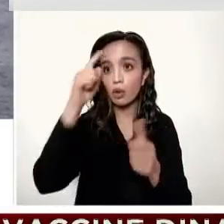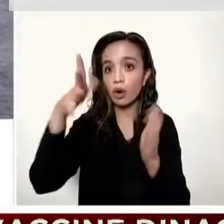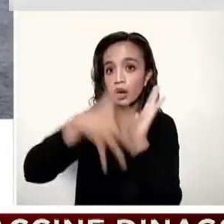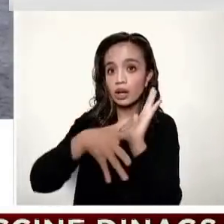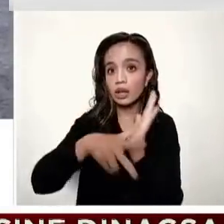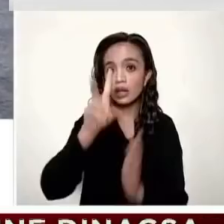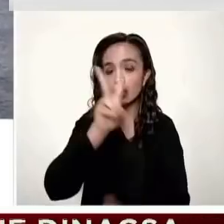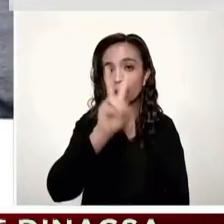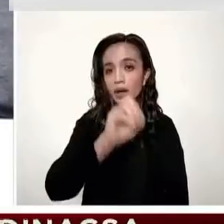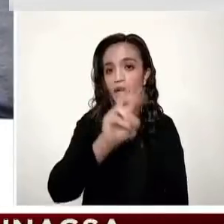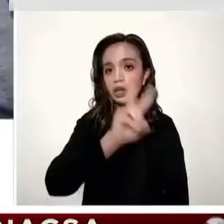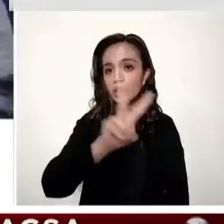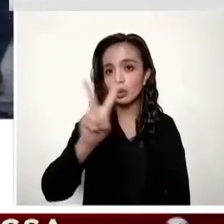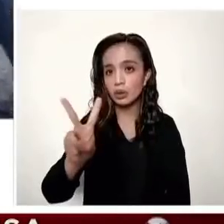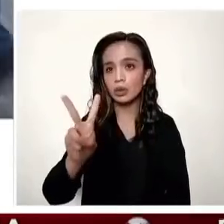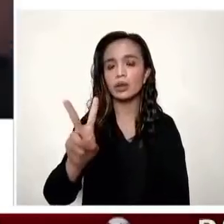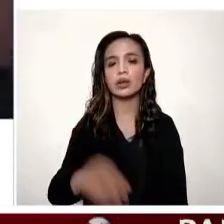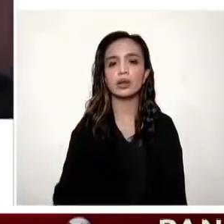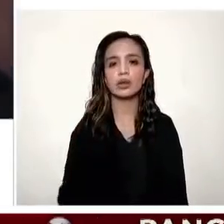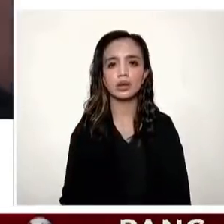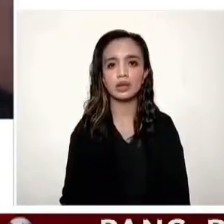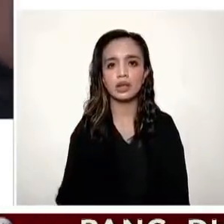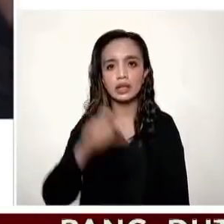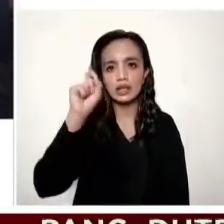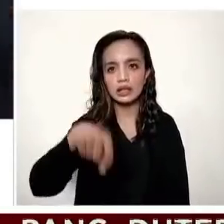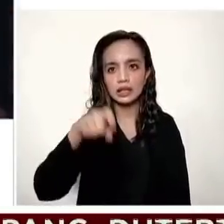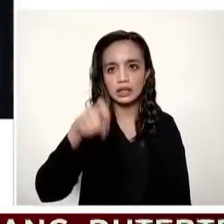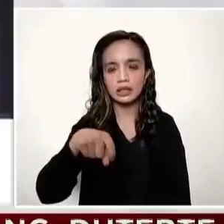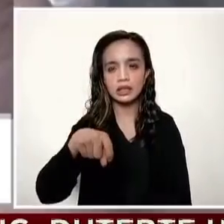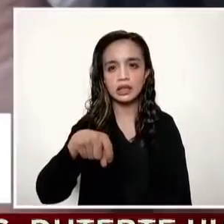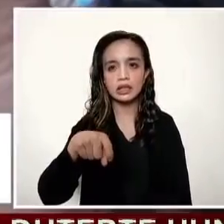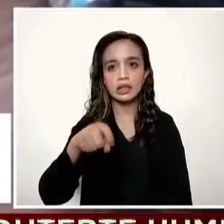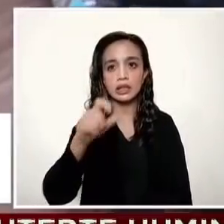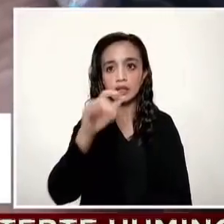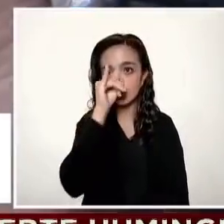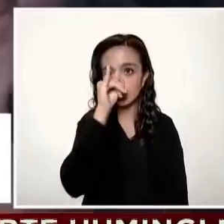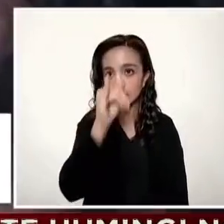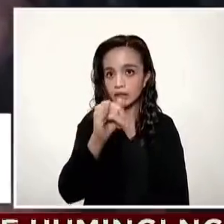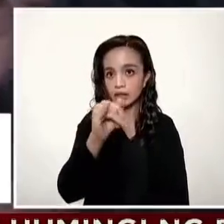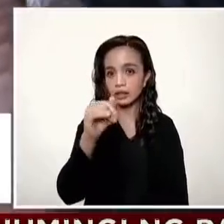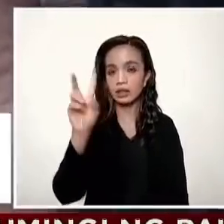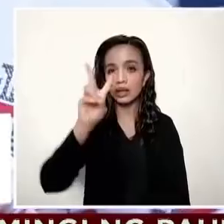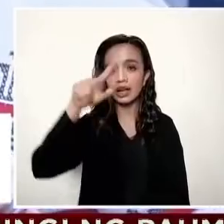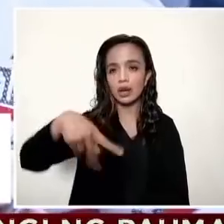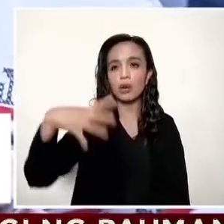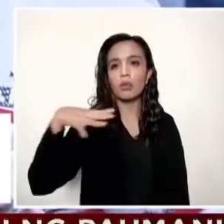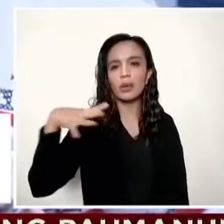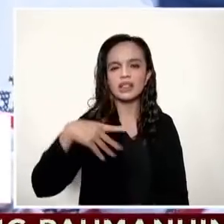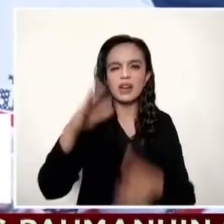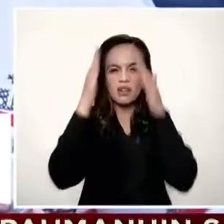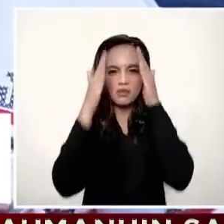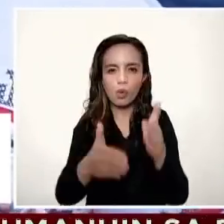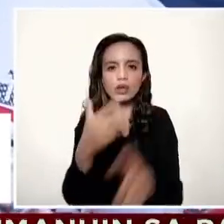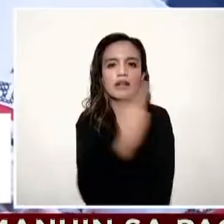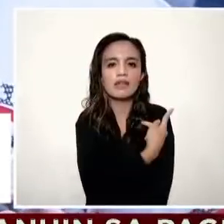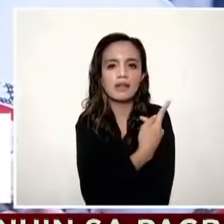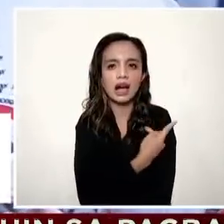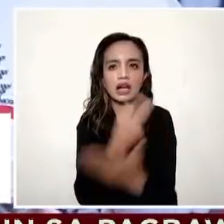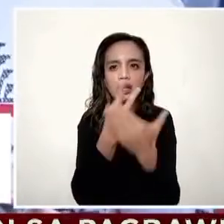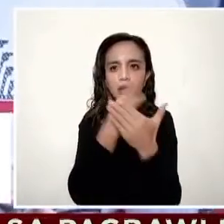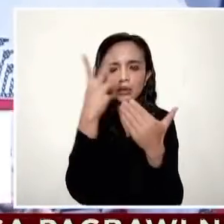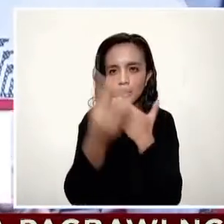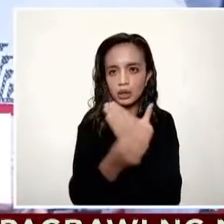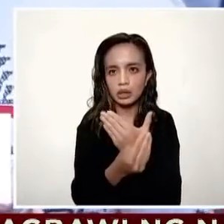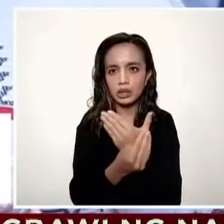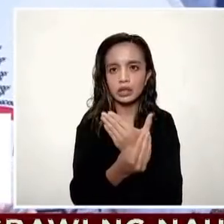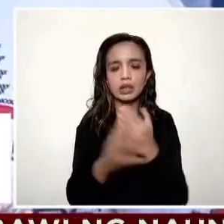2022, ang sagot ng tandem na Lenny at Isko, hanggang bakunahan lang muna. Maybe I'll retire, she'll retire, everybody